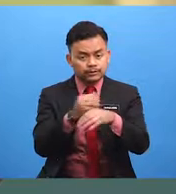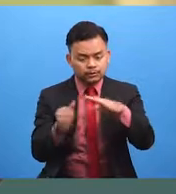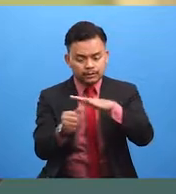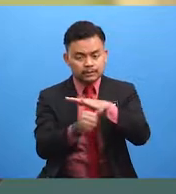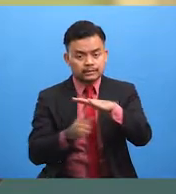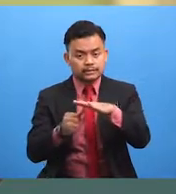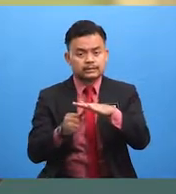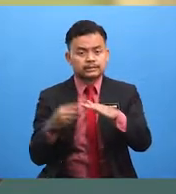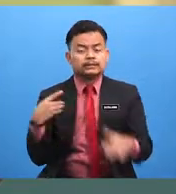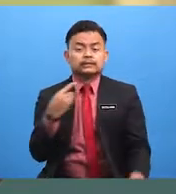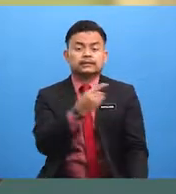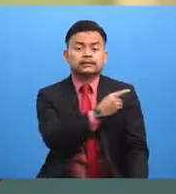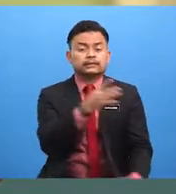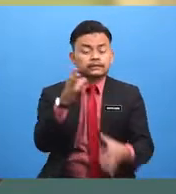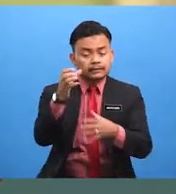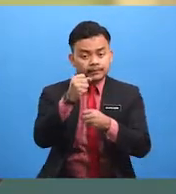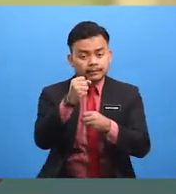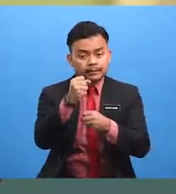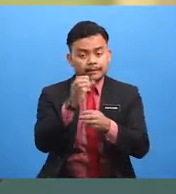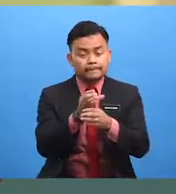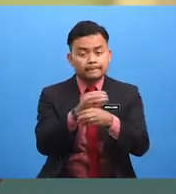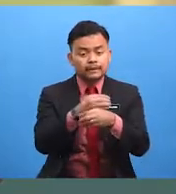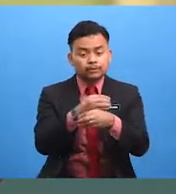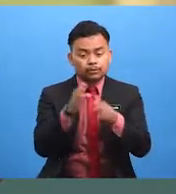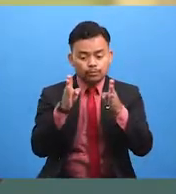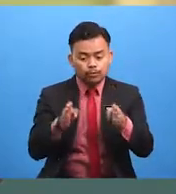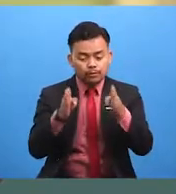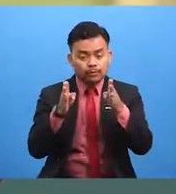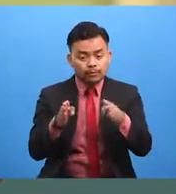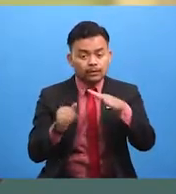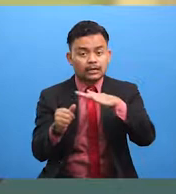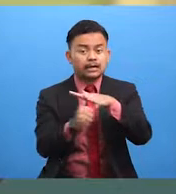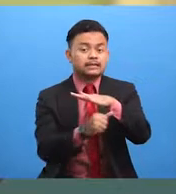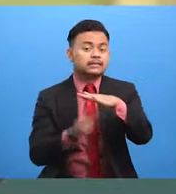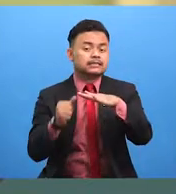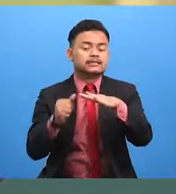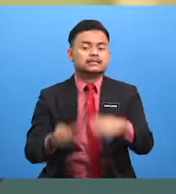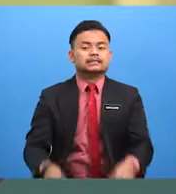kita dapat membentuk bongkah-bongkah asas?